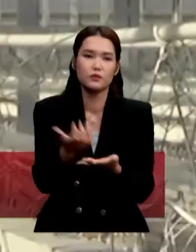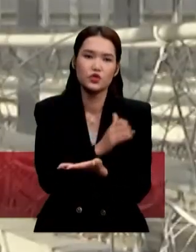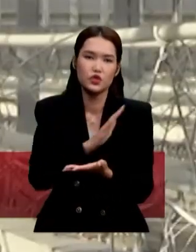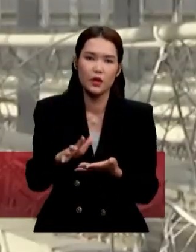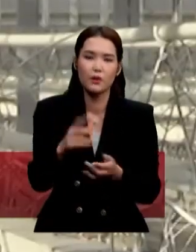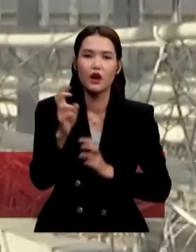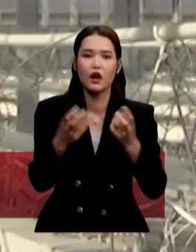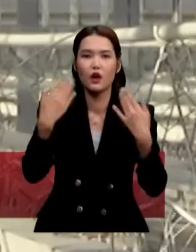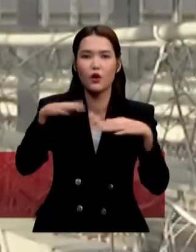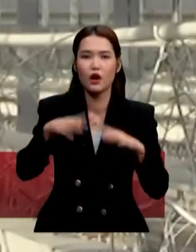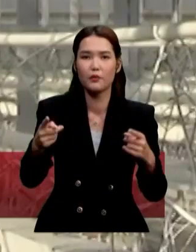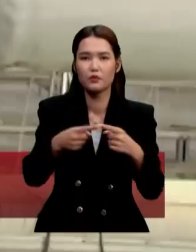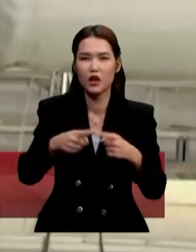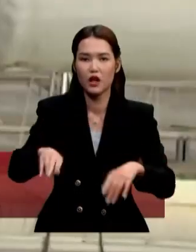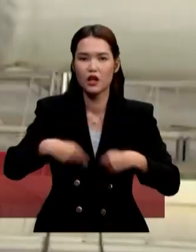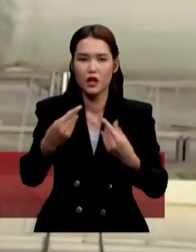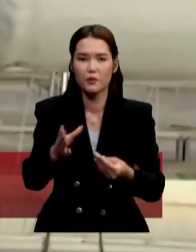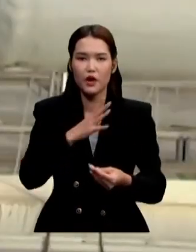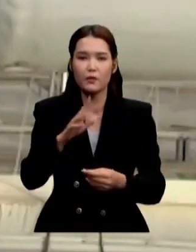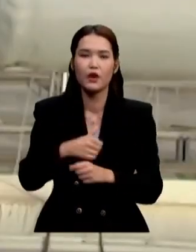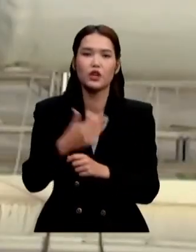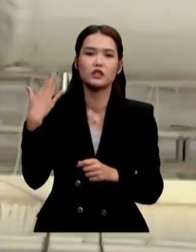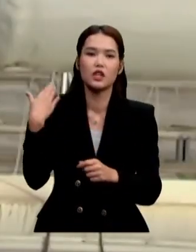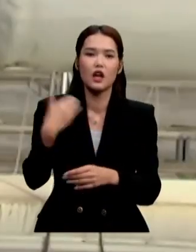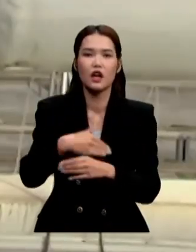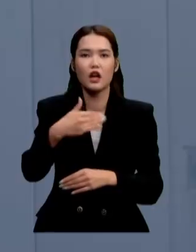басқа бір кәсіпкерге жалға беріпті. Жаңа басшы жалақыны